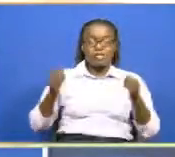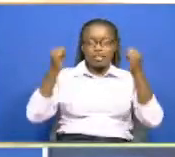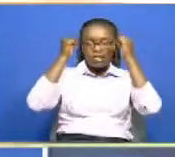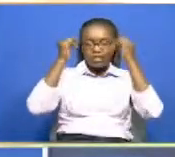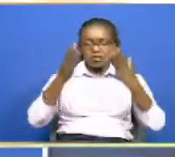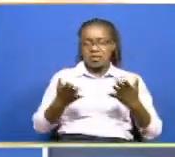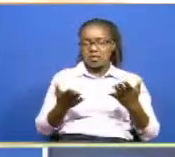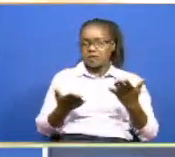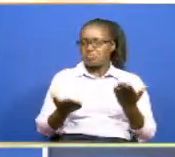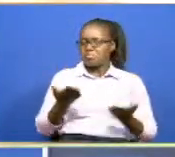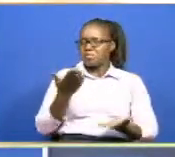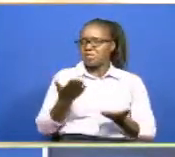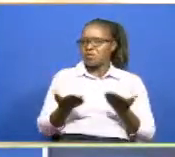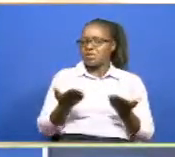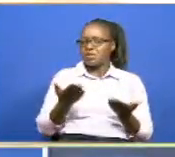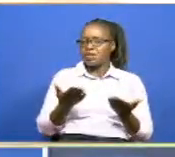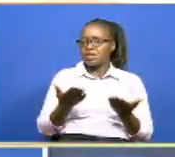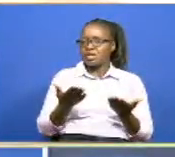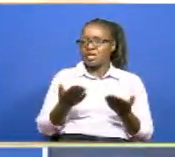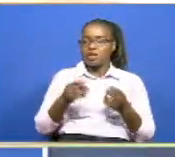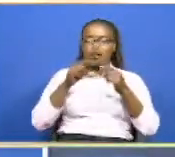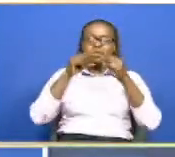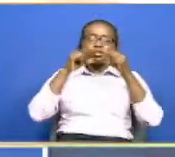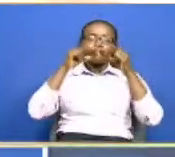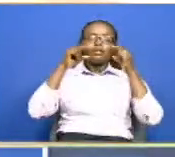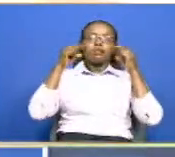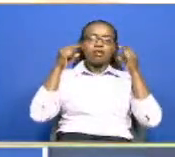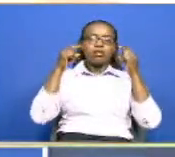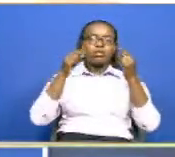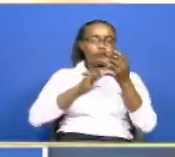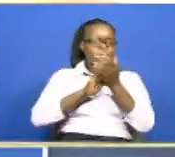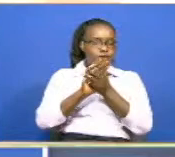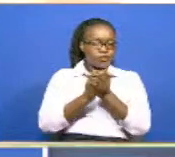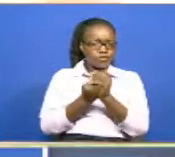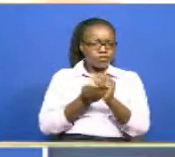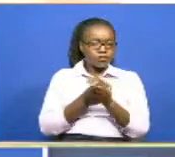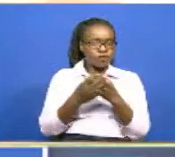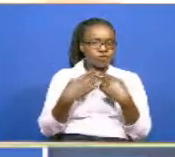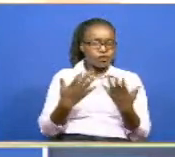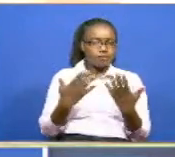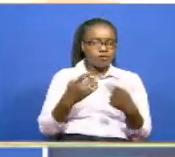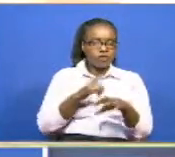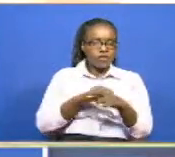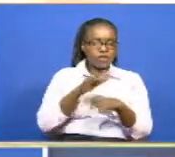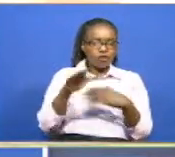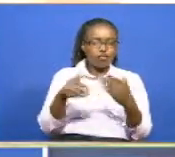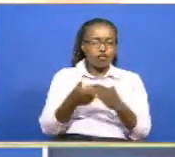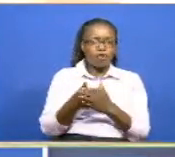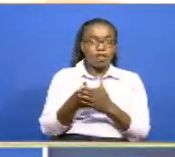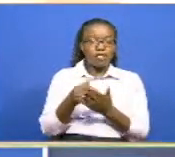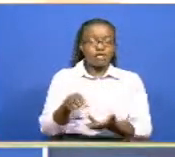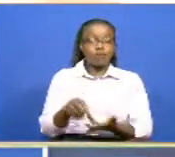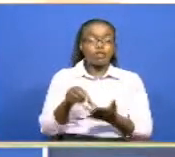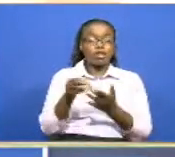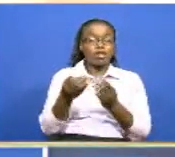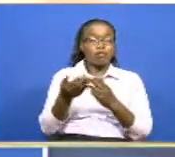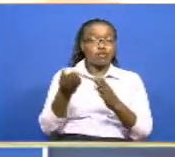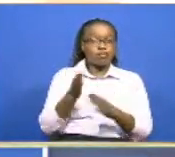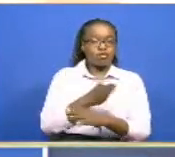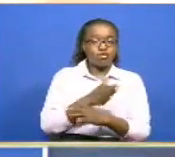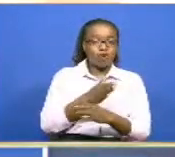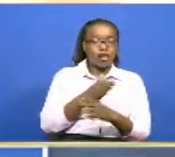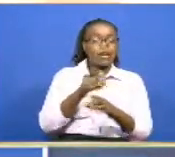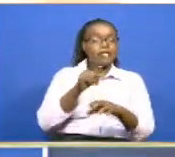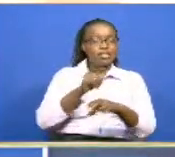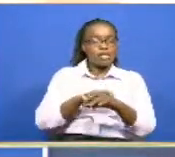huenda wakalazimu kuvaa barakoa, kuosha mikono kila wakati, hususan kabla na